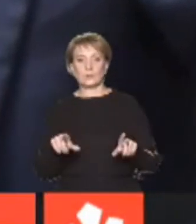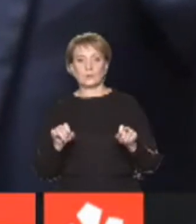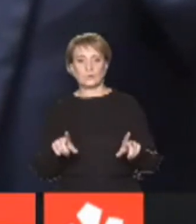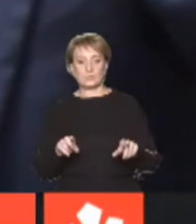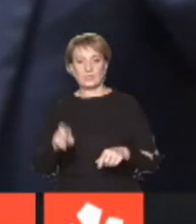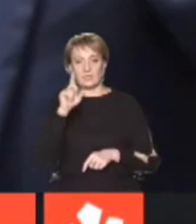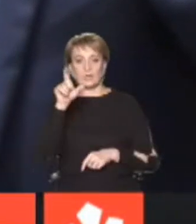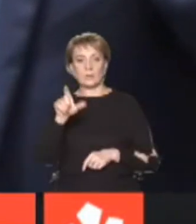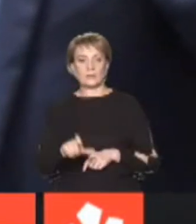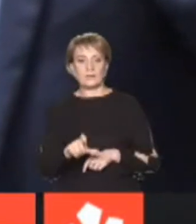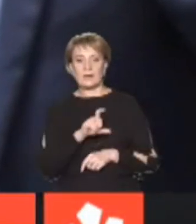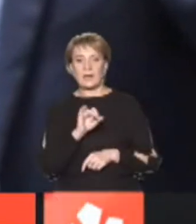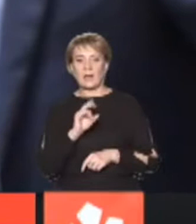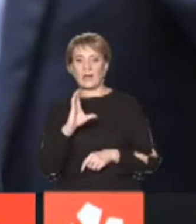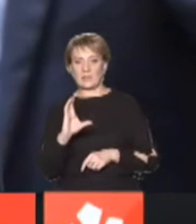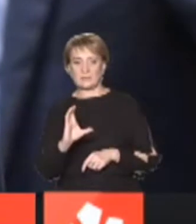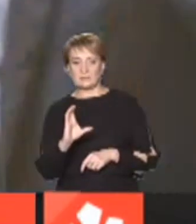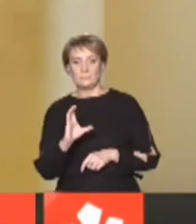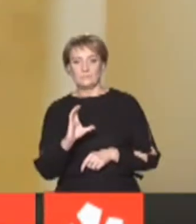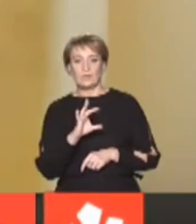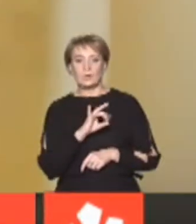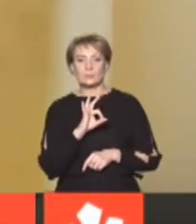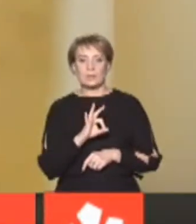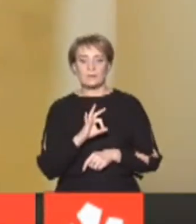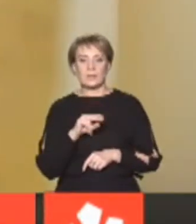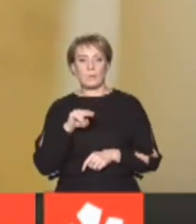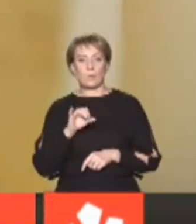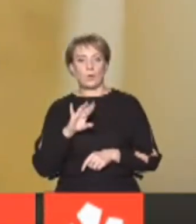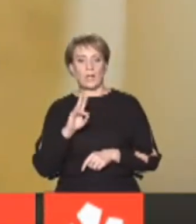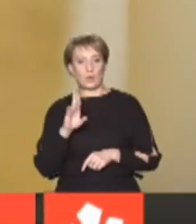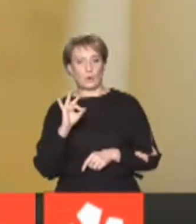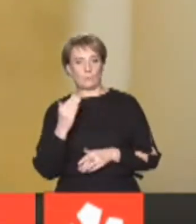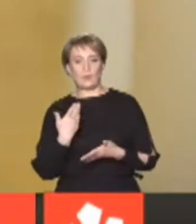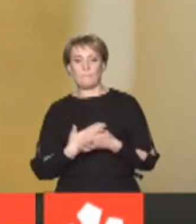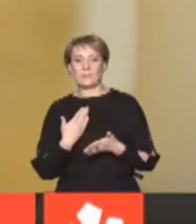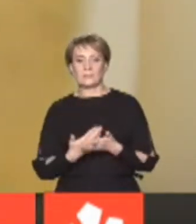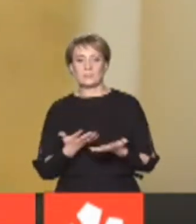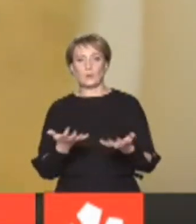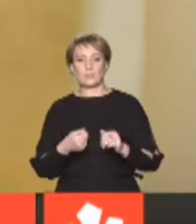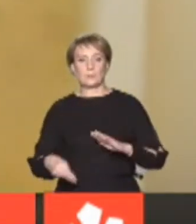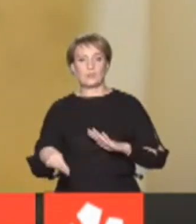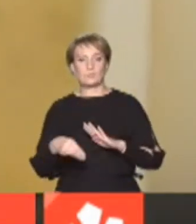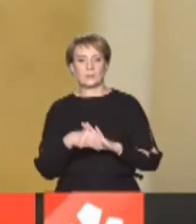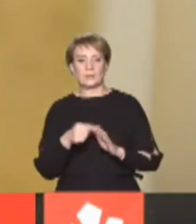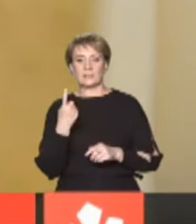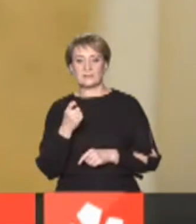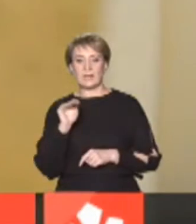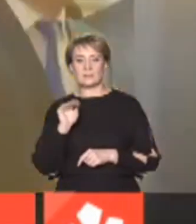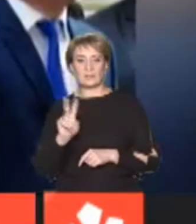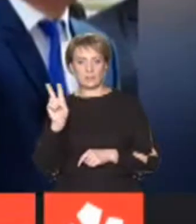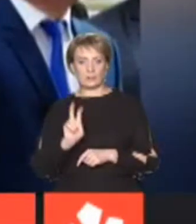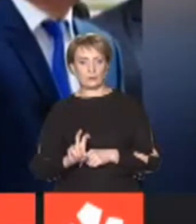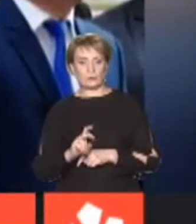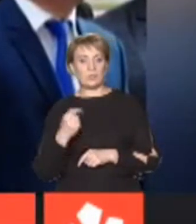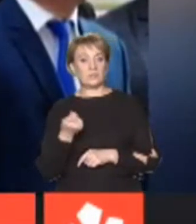королі», екс-нардепи Борислав Розенблат і Максим Поляков. Їх підозрювали в отриманні хабаря у 300 тисяч доларів.